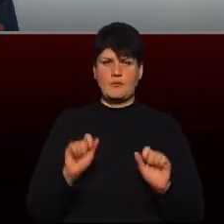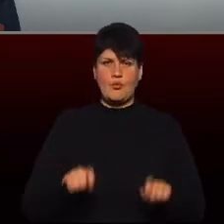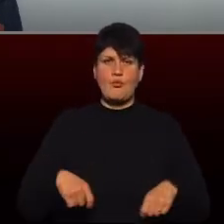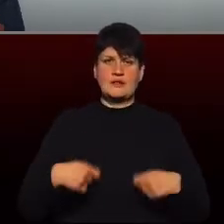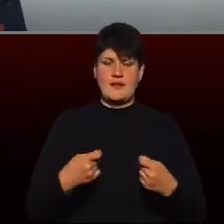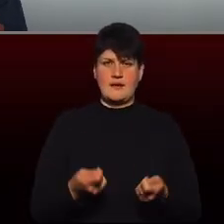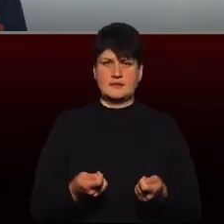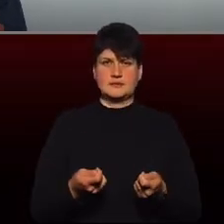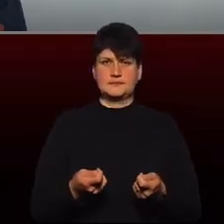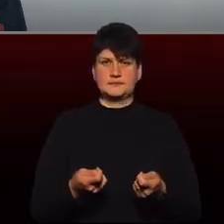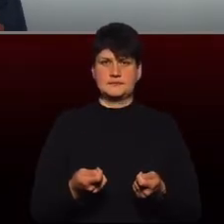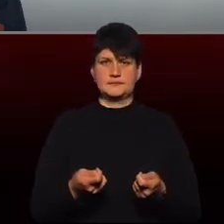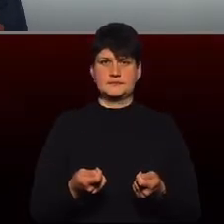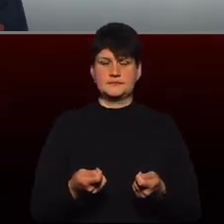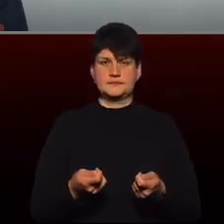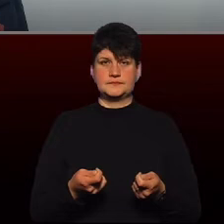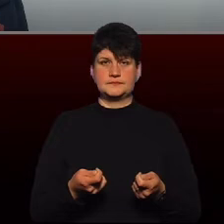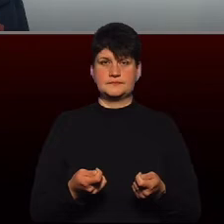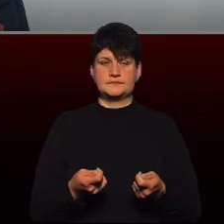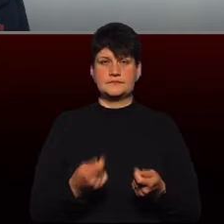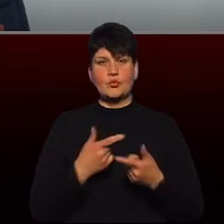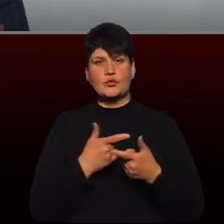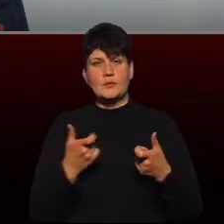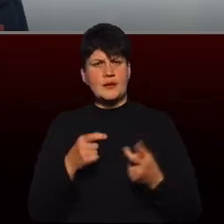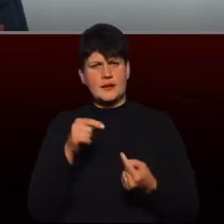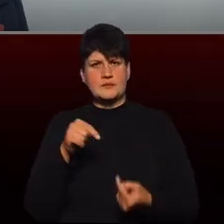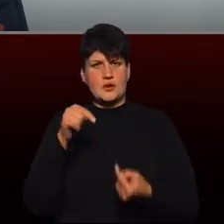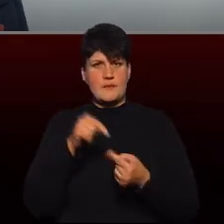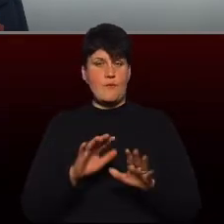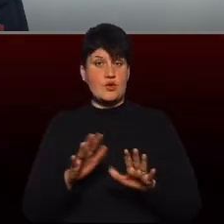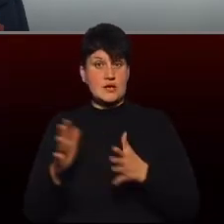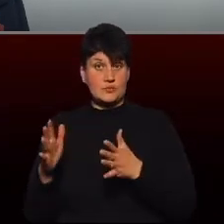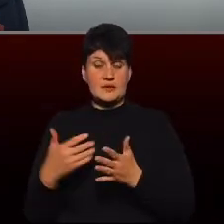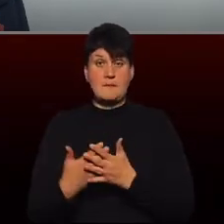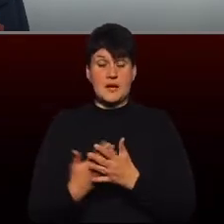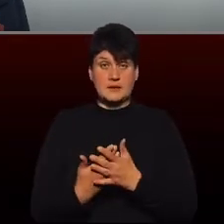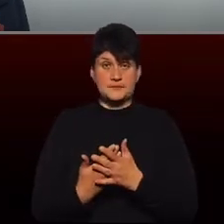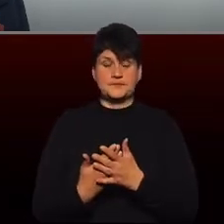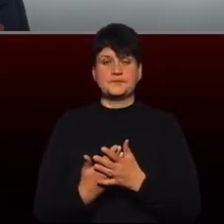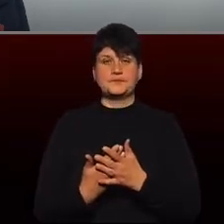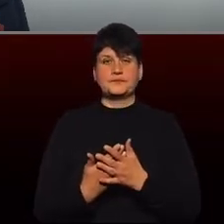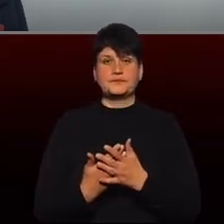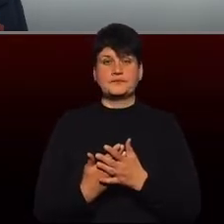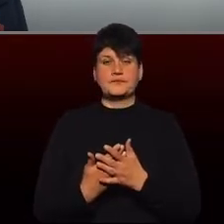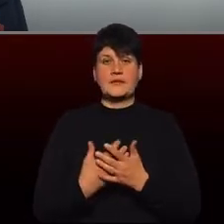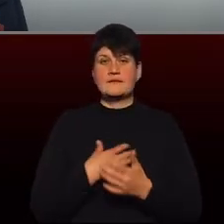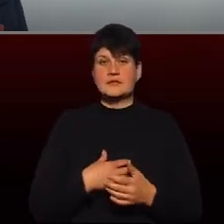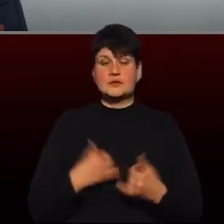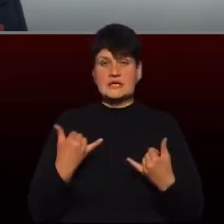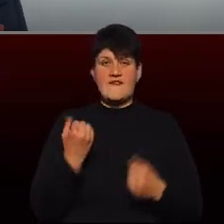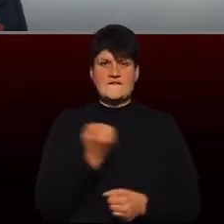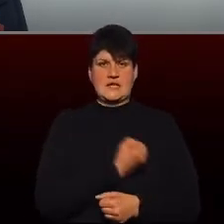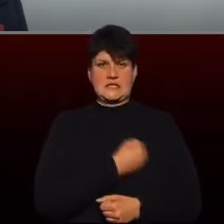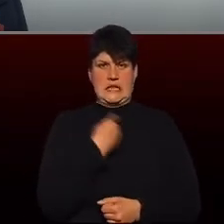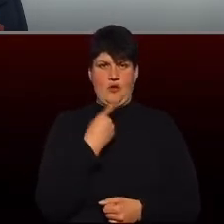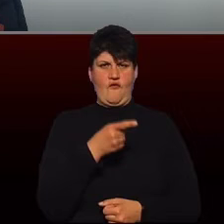якусь повідомлення про несприятливу подію. Так? Наприклад, там досить актуально зараз про вакцини. Так? Кажуть, вкололи